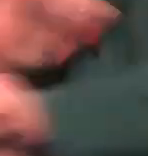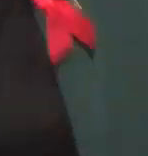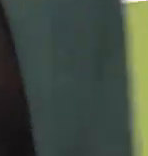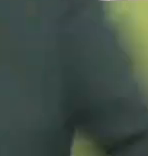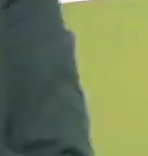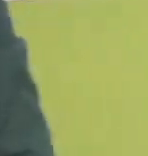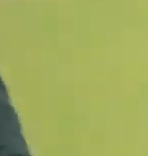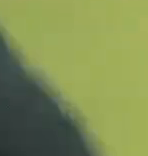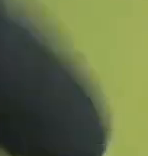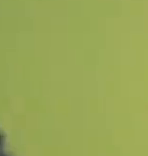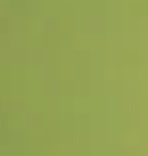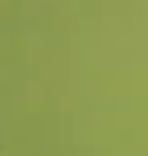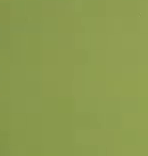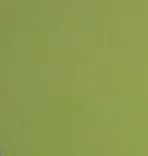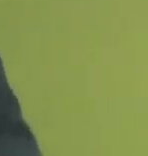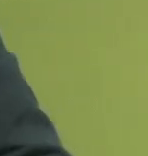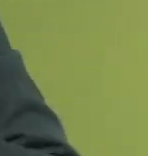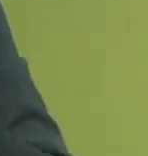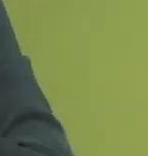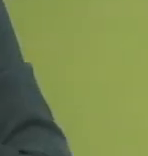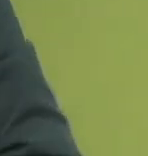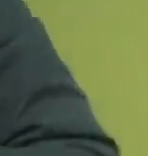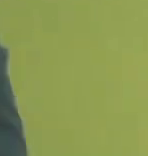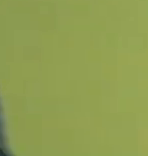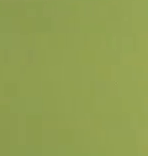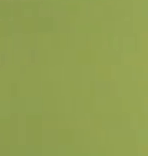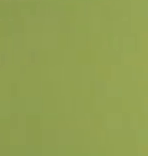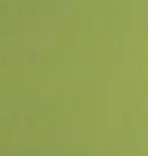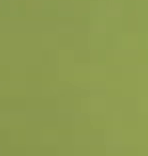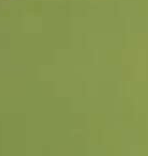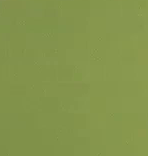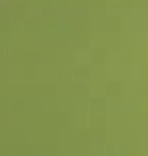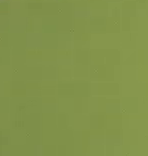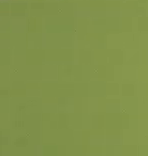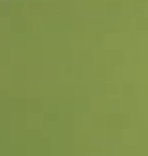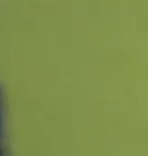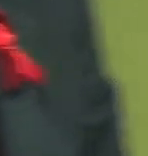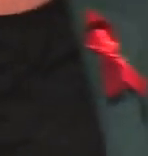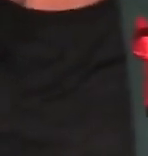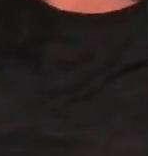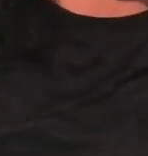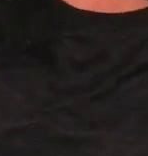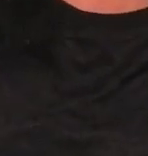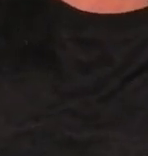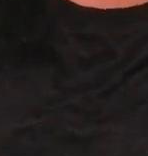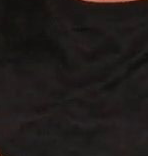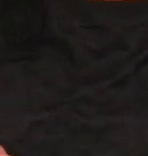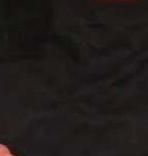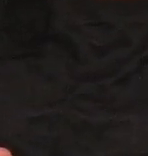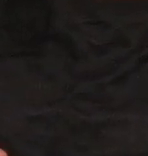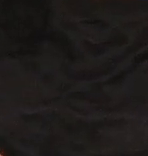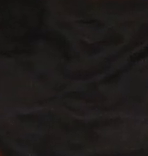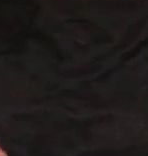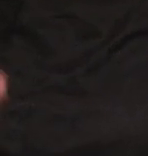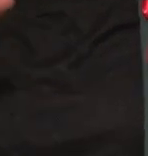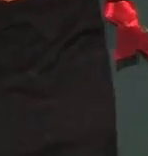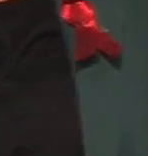euch absprechen. Das ist jetzt nicht unmöglich, als gehörlose Politikerin das zu machen, sondern eigentlich mit den anderen